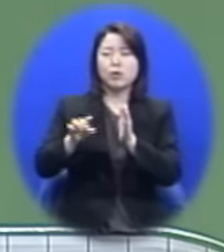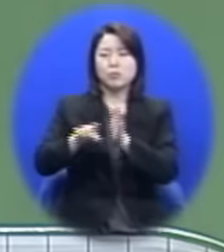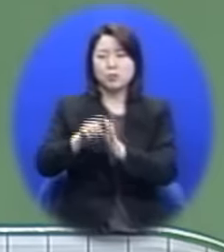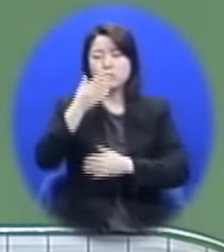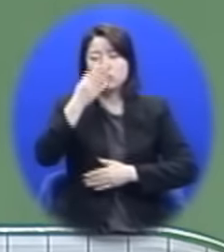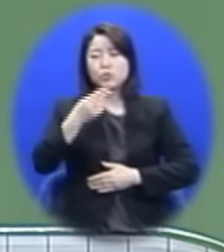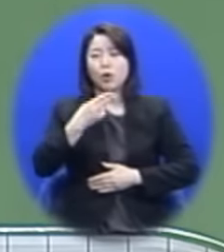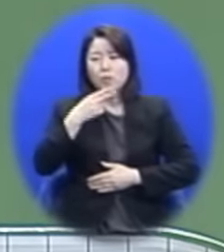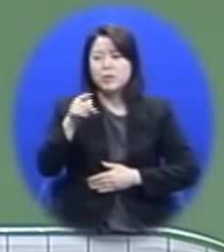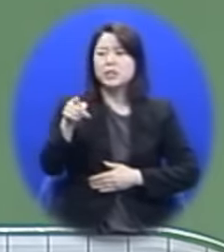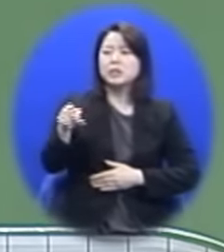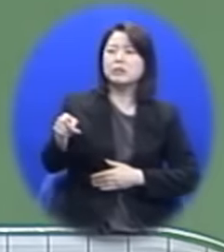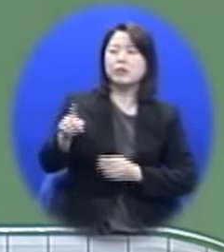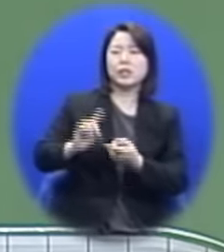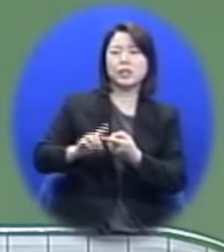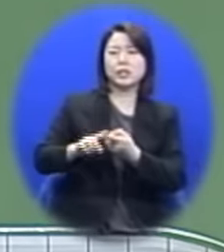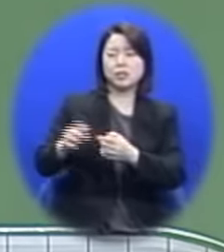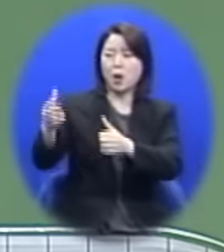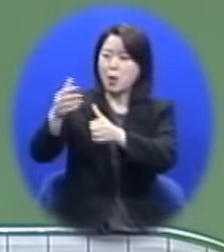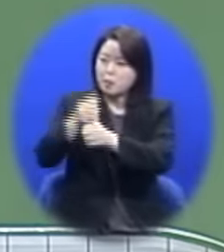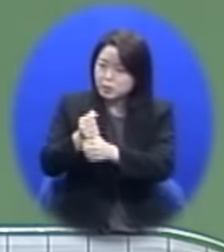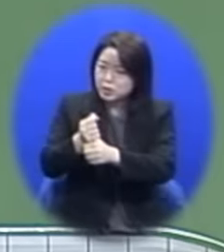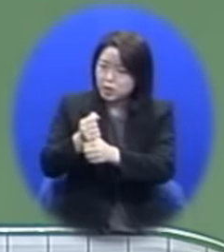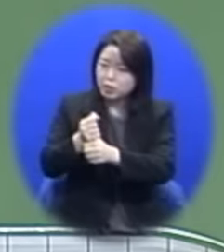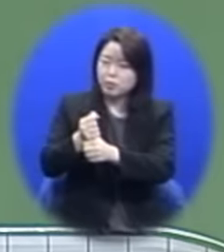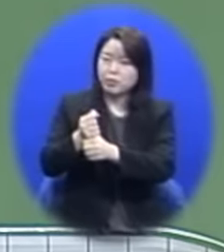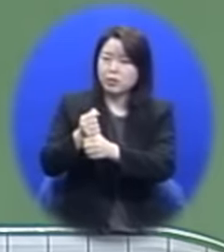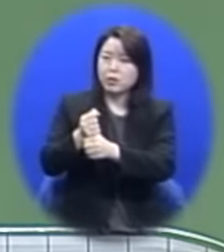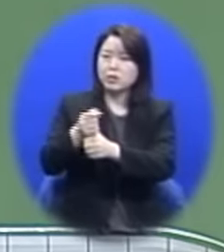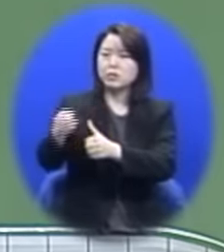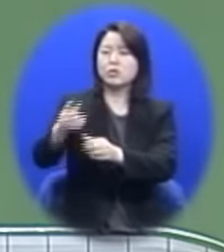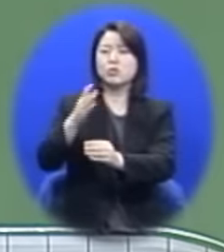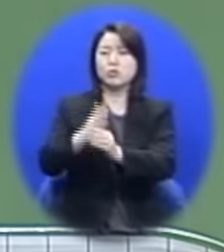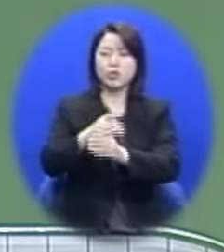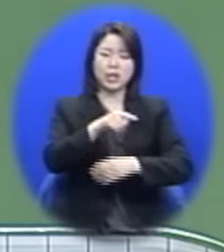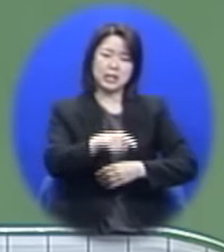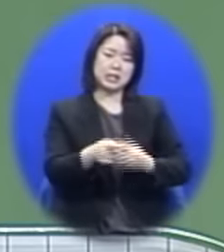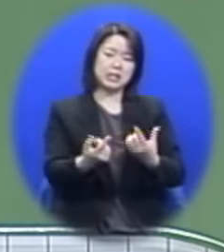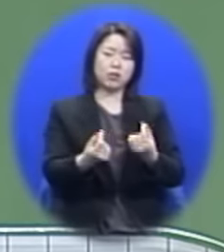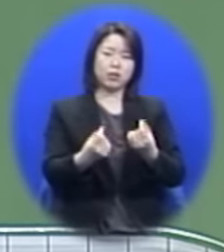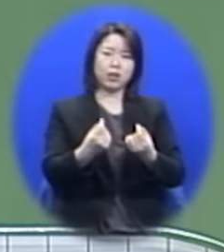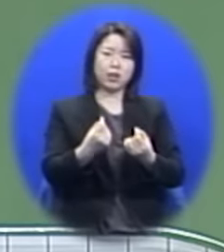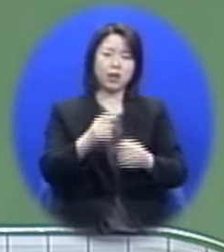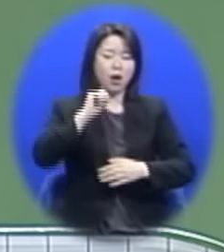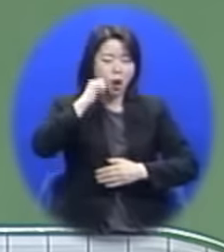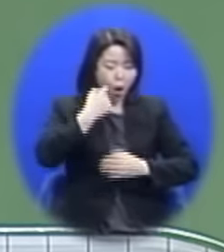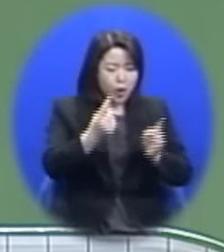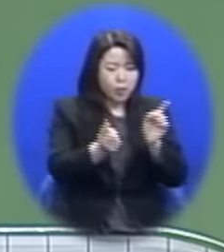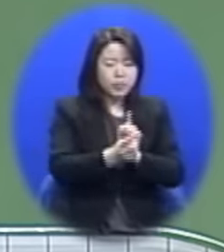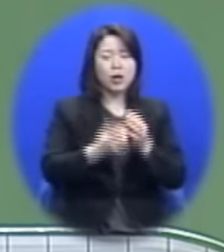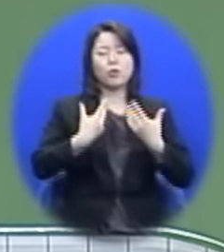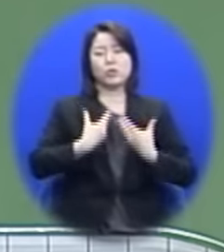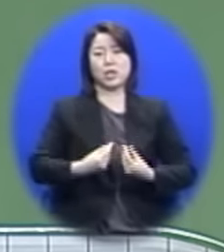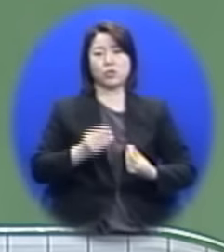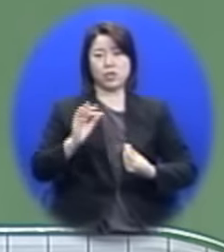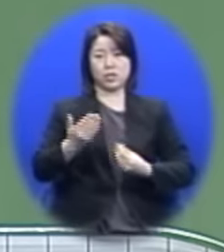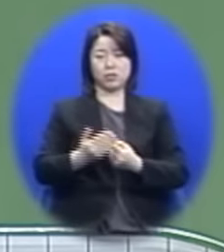붙잡고 의지하다가 이렇게 어려움 겪고 저렇게 좌절하는 이스라엘